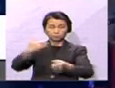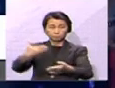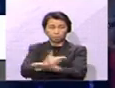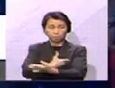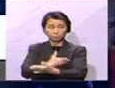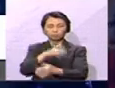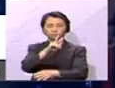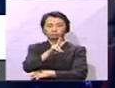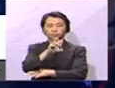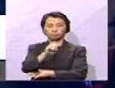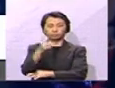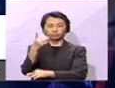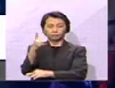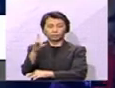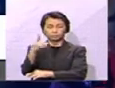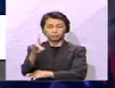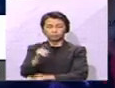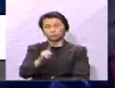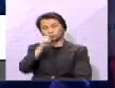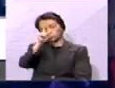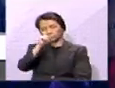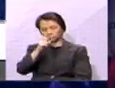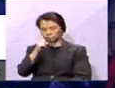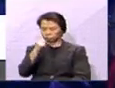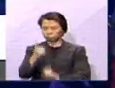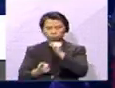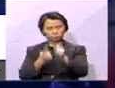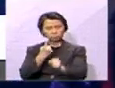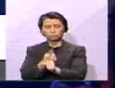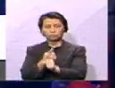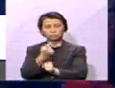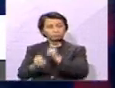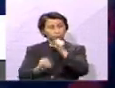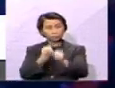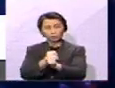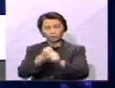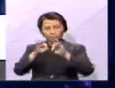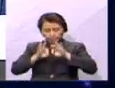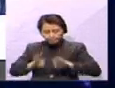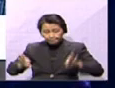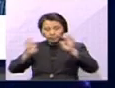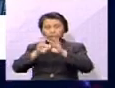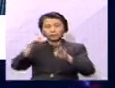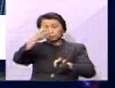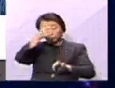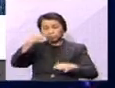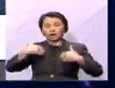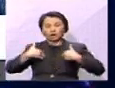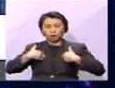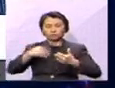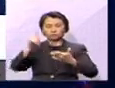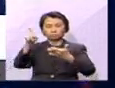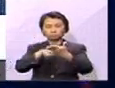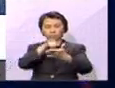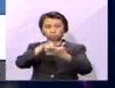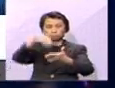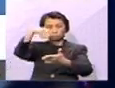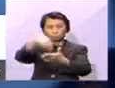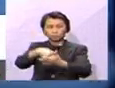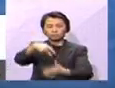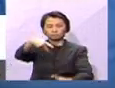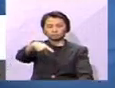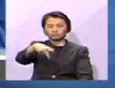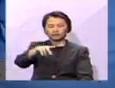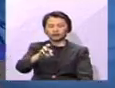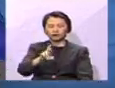2018 pastinya satu tahun yang penting kerana pilihan Raya umum ke-14 pastinya bakal